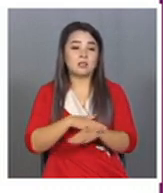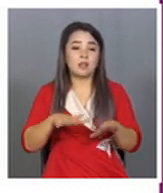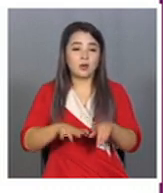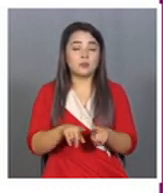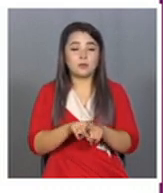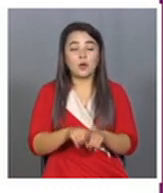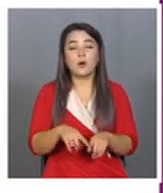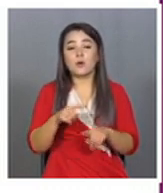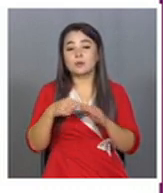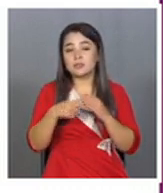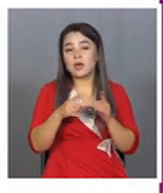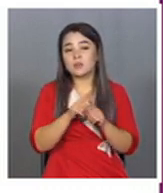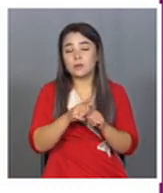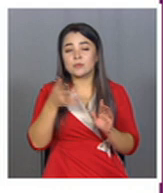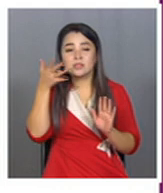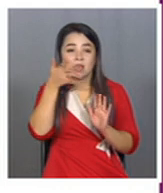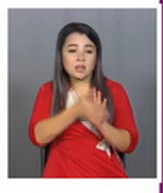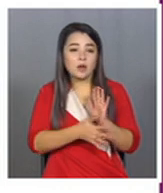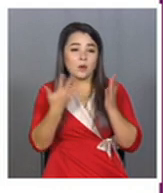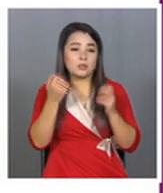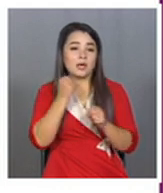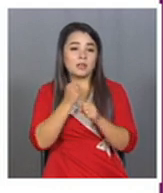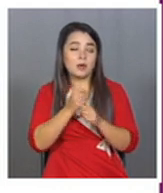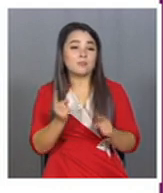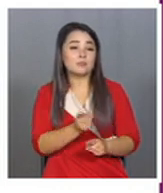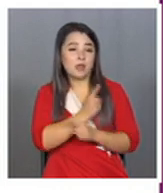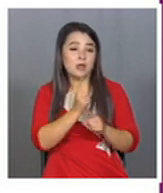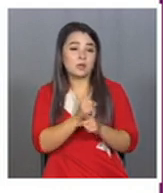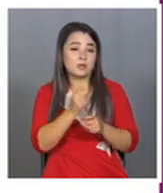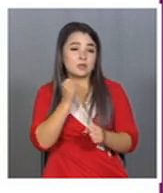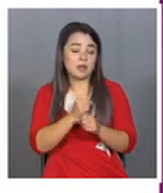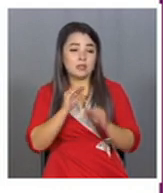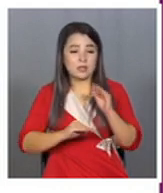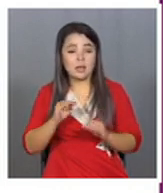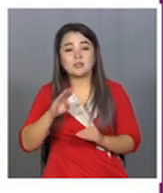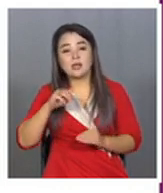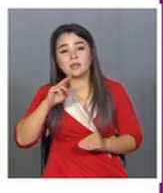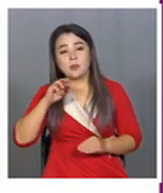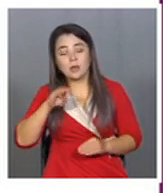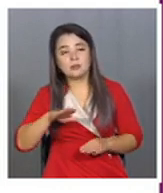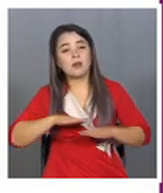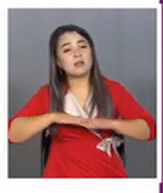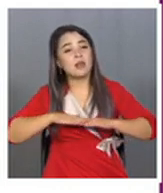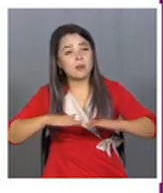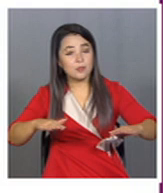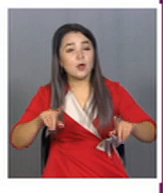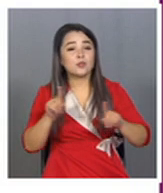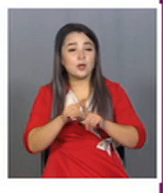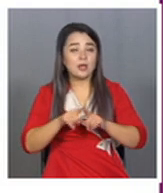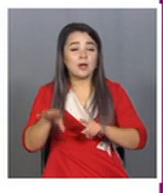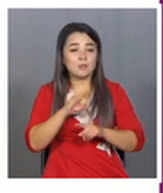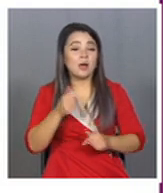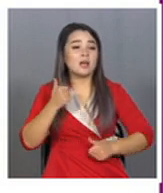он саусағынан өнер тамған қол өнер шеберлерінің қолынан шыққан текемет, кілемдер төселіп,